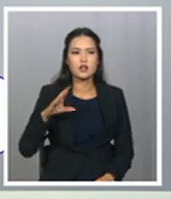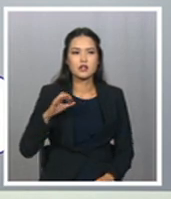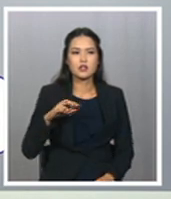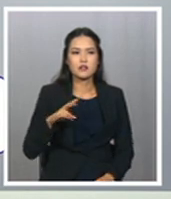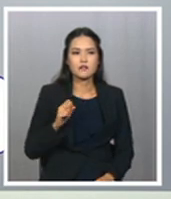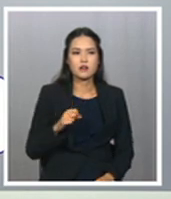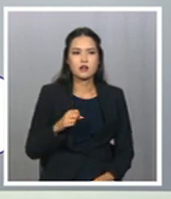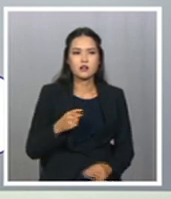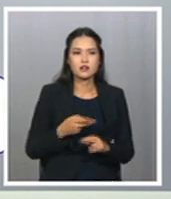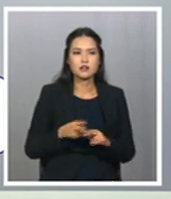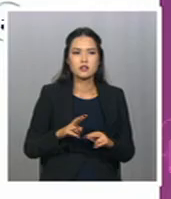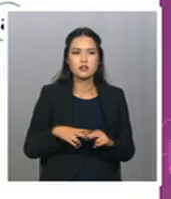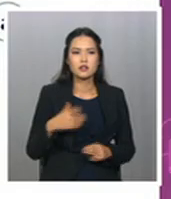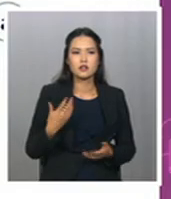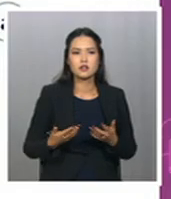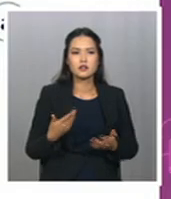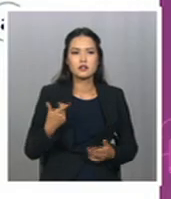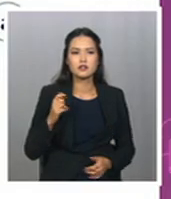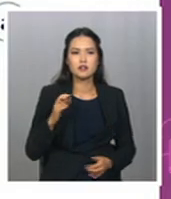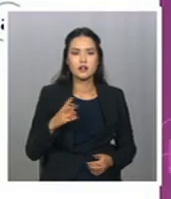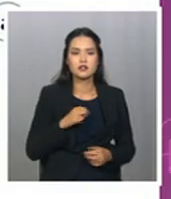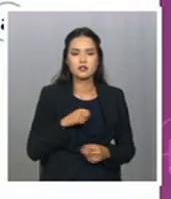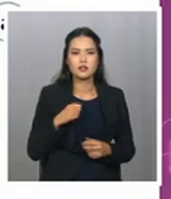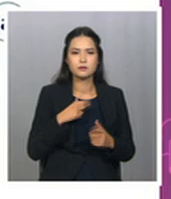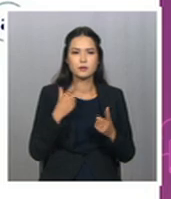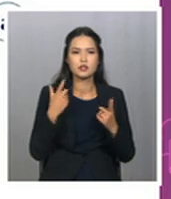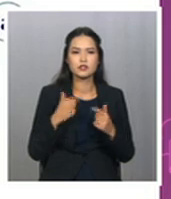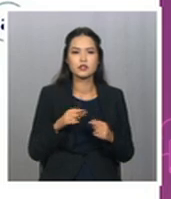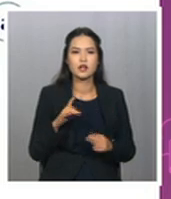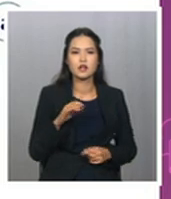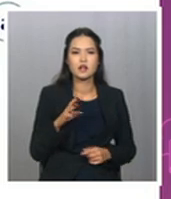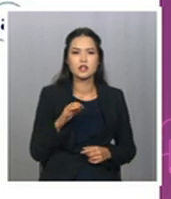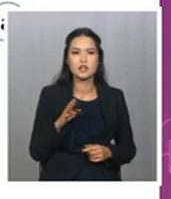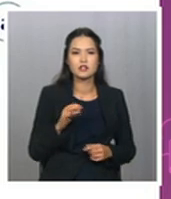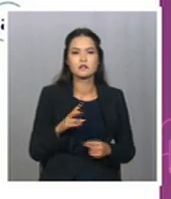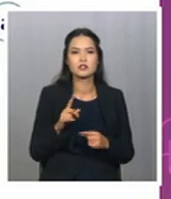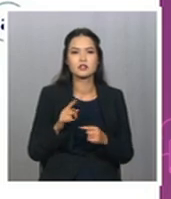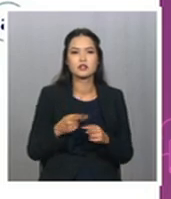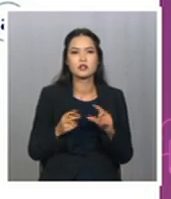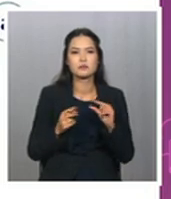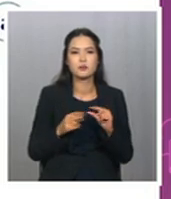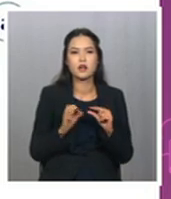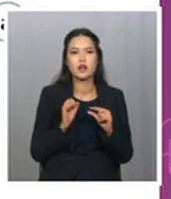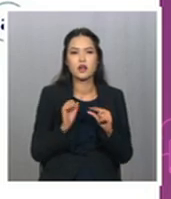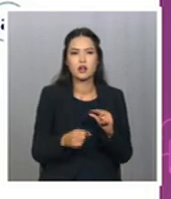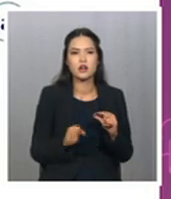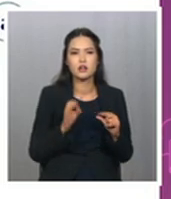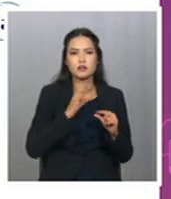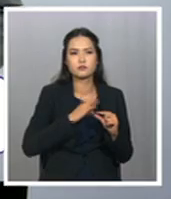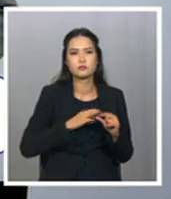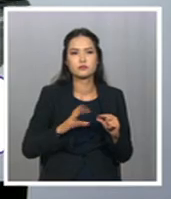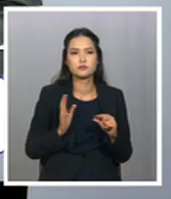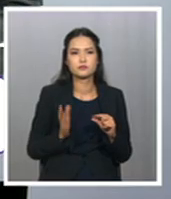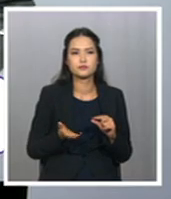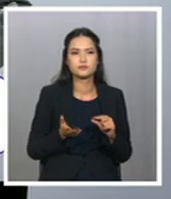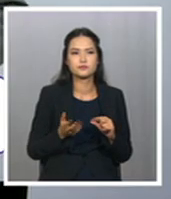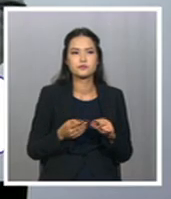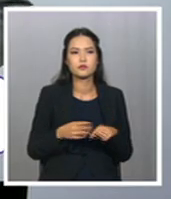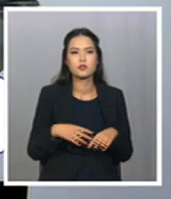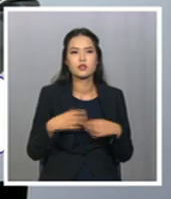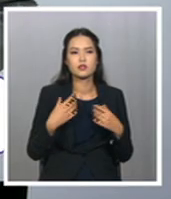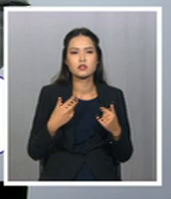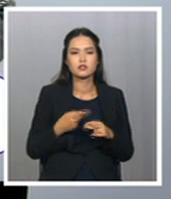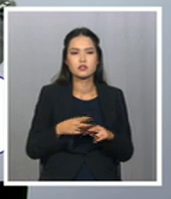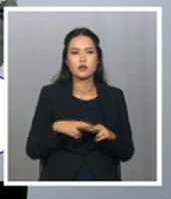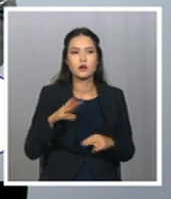ген. Оны да өздеріңіз білетіндей, рецессивті белгілерді біз латынның кіші әріптерімен белгілейміз. Ал енді